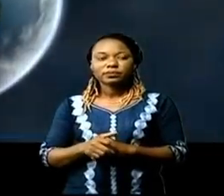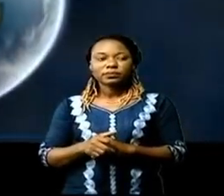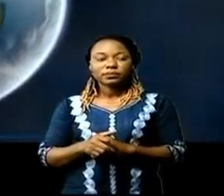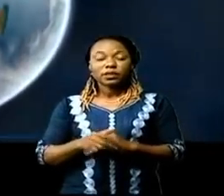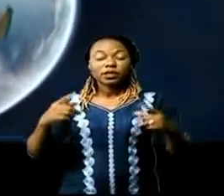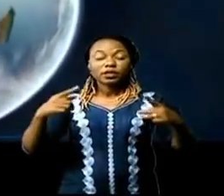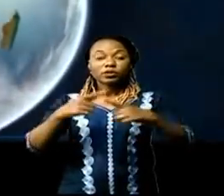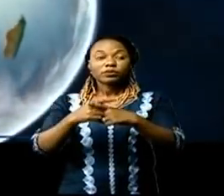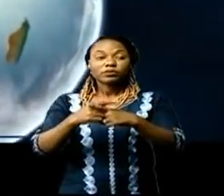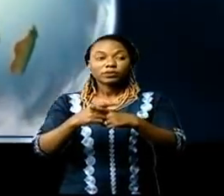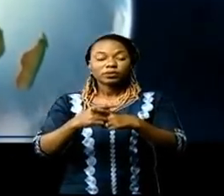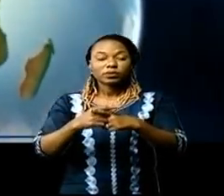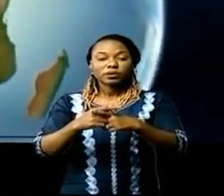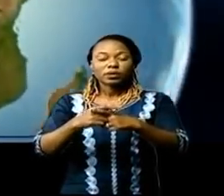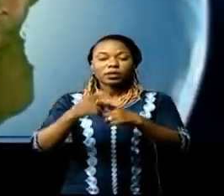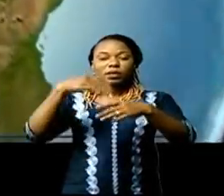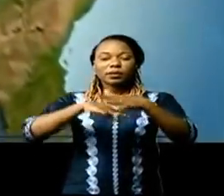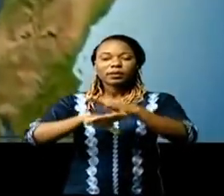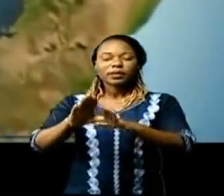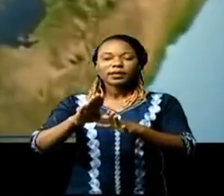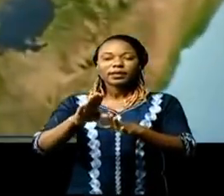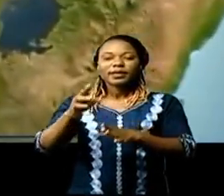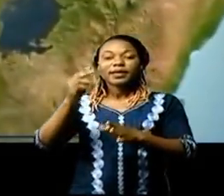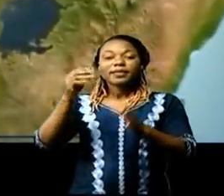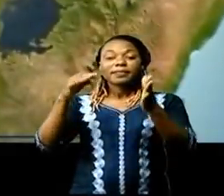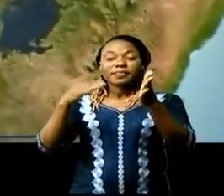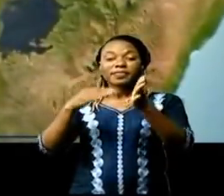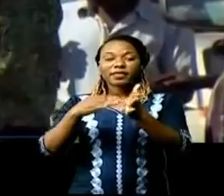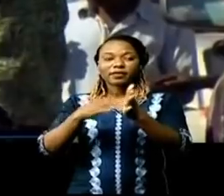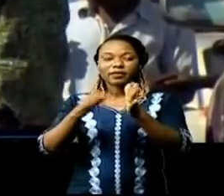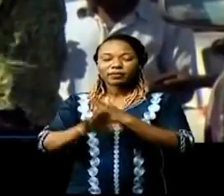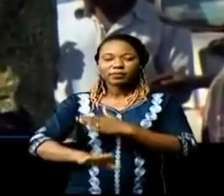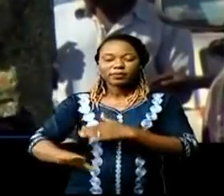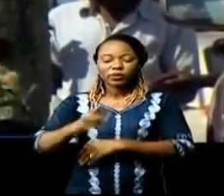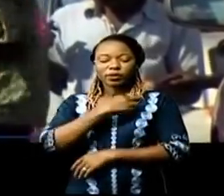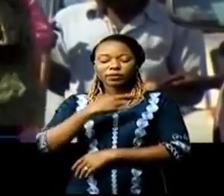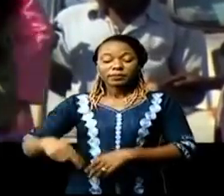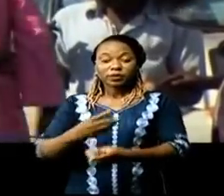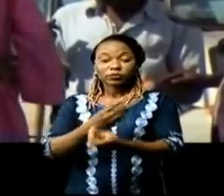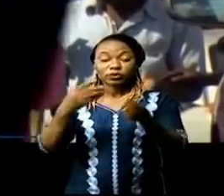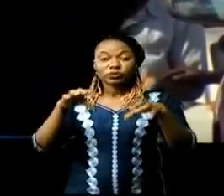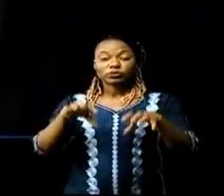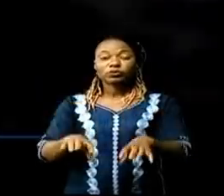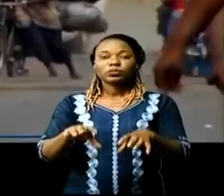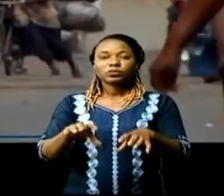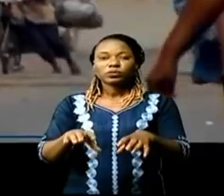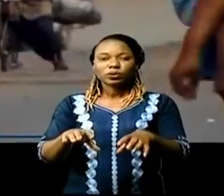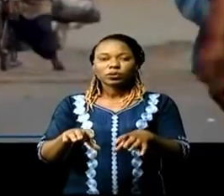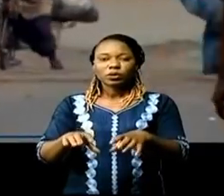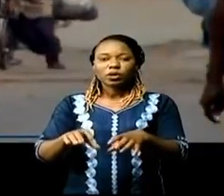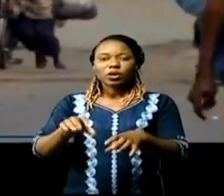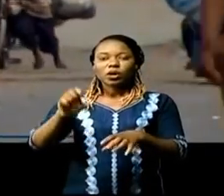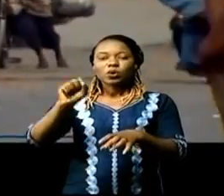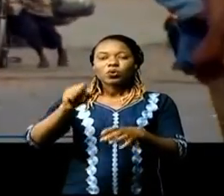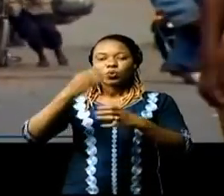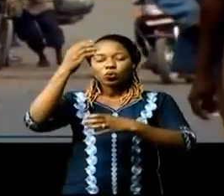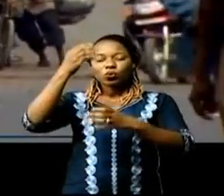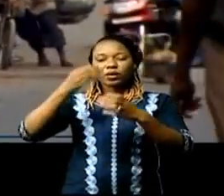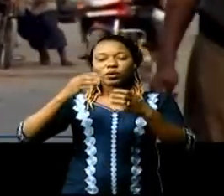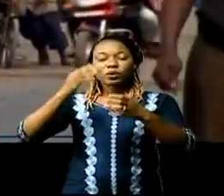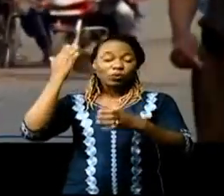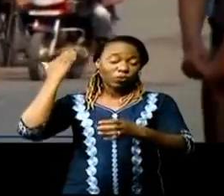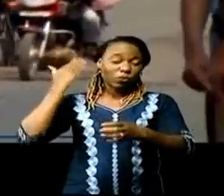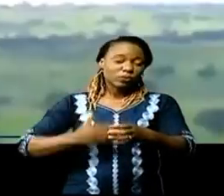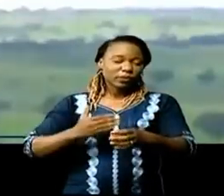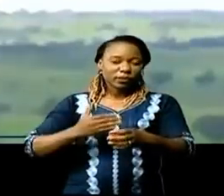conflit qui a impliqué près de 9 pays africains au cœur de la République démocratique du Congo. L'Ouganda et les Rwanda aux côtés des